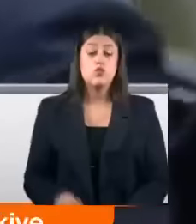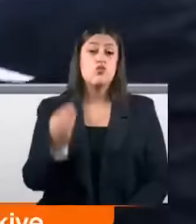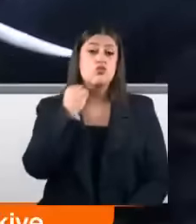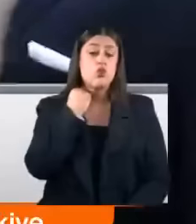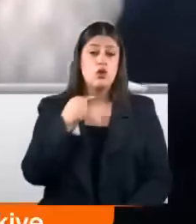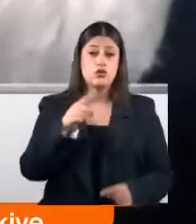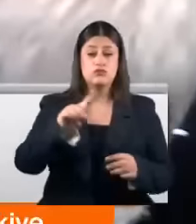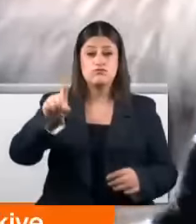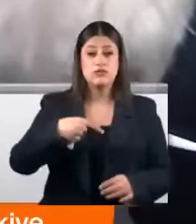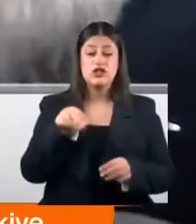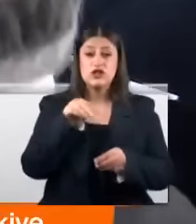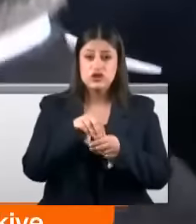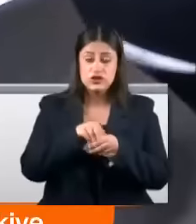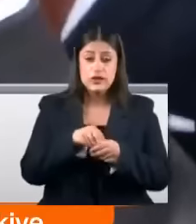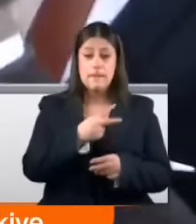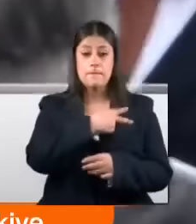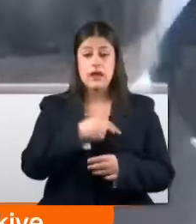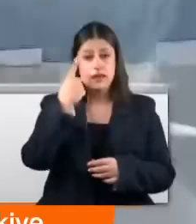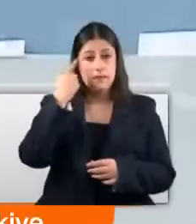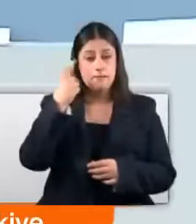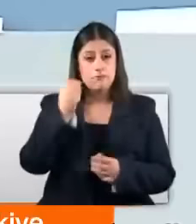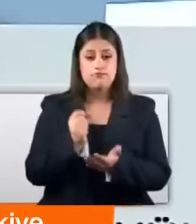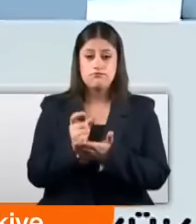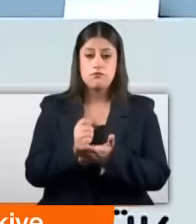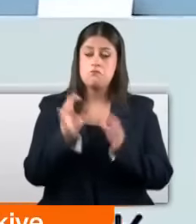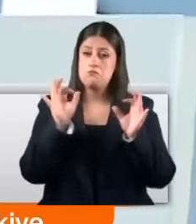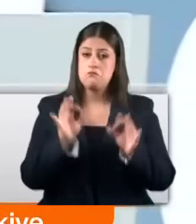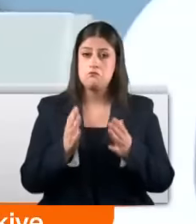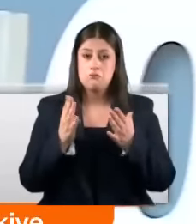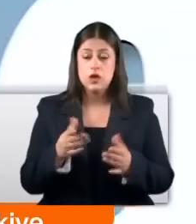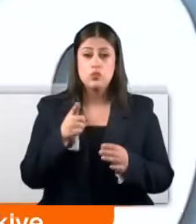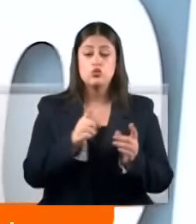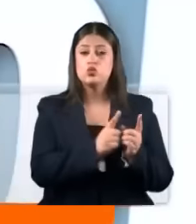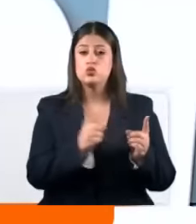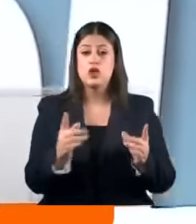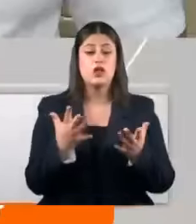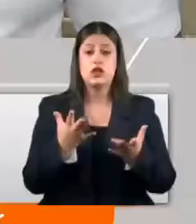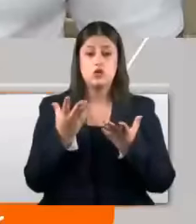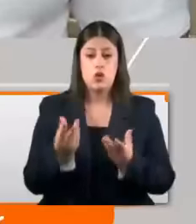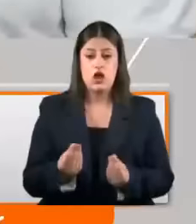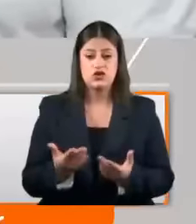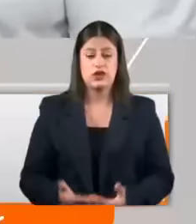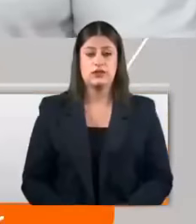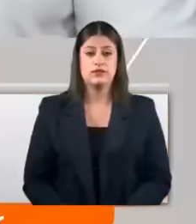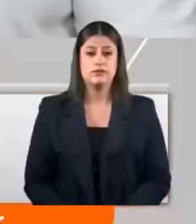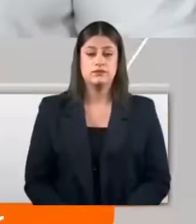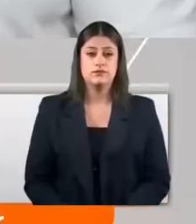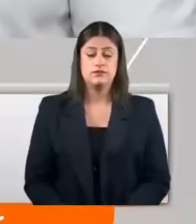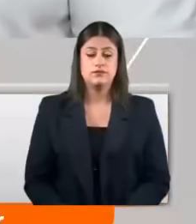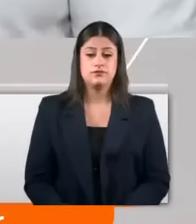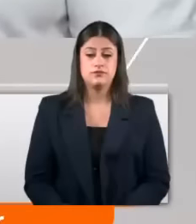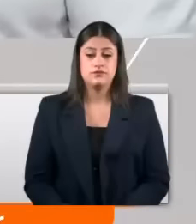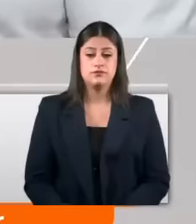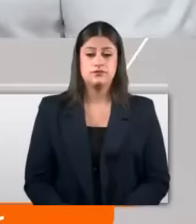Borçların tahsili için belediyelere bildirimler gönderilmeye başlandı. Peki o süreç nasıl işleyecek? Belediyeler borçlarını